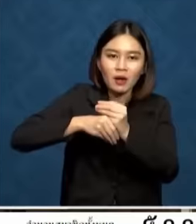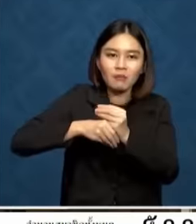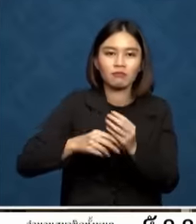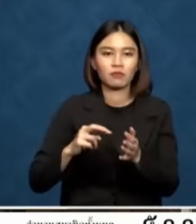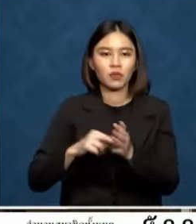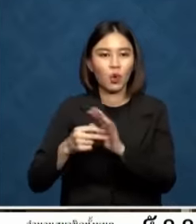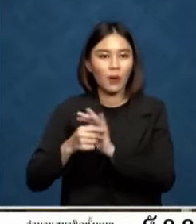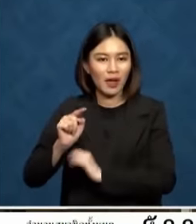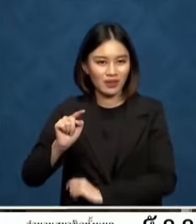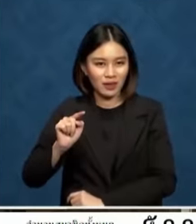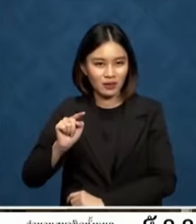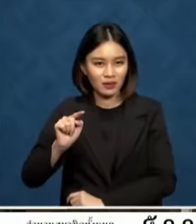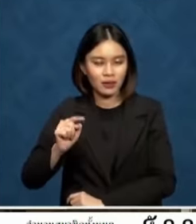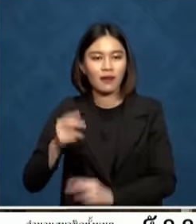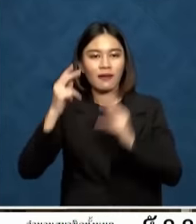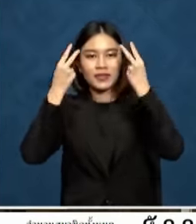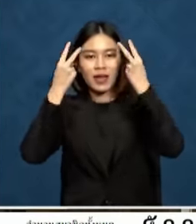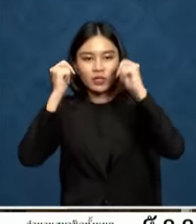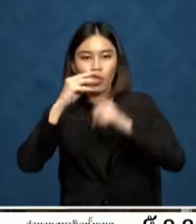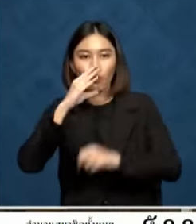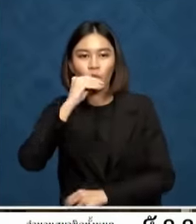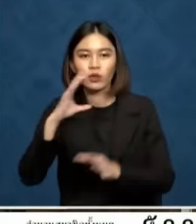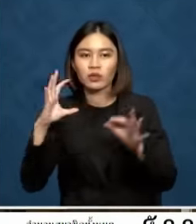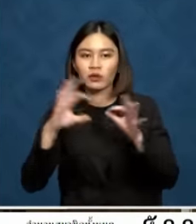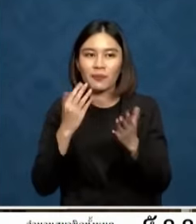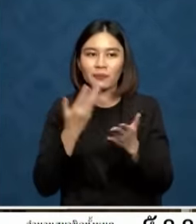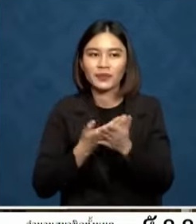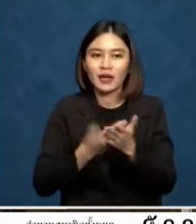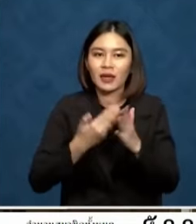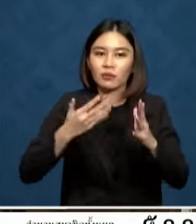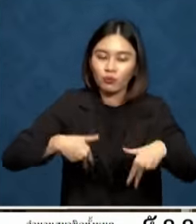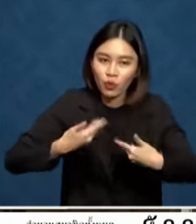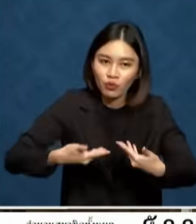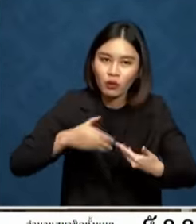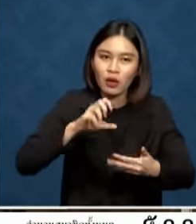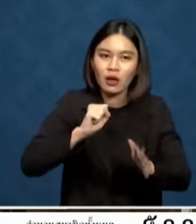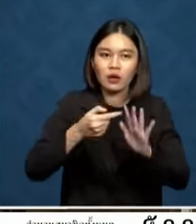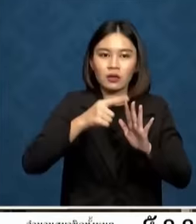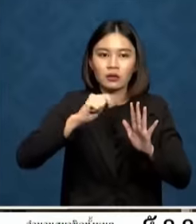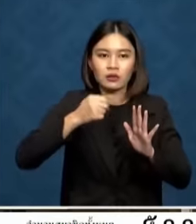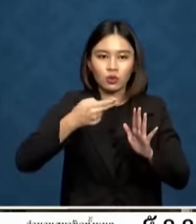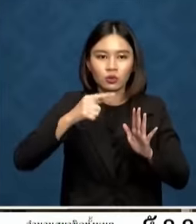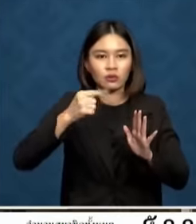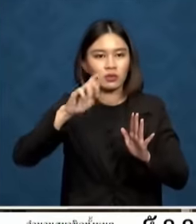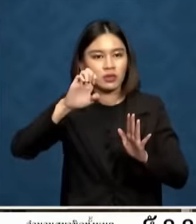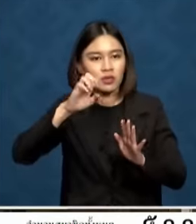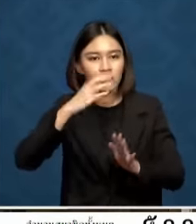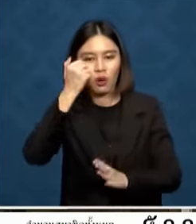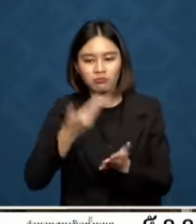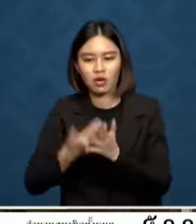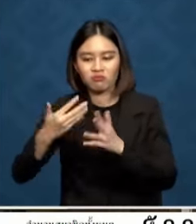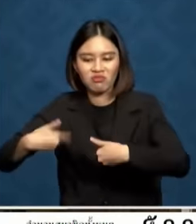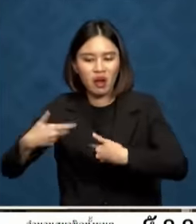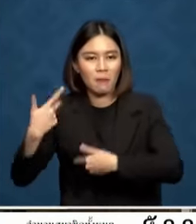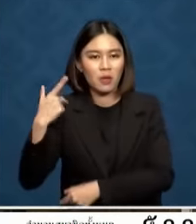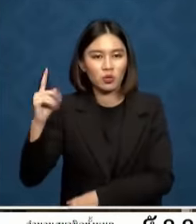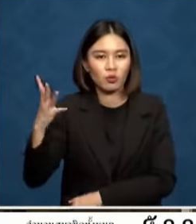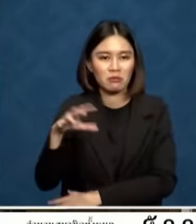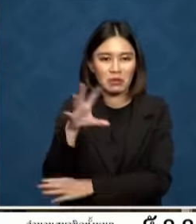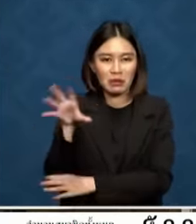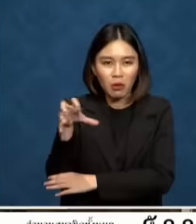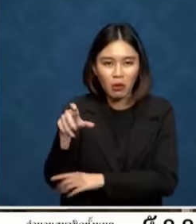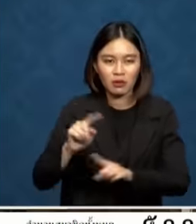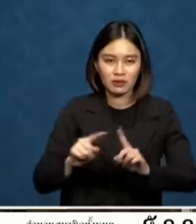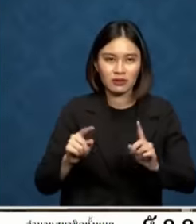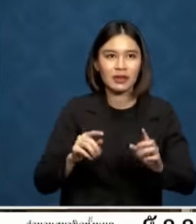ถึงท่านนายกคงพูดเรื่องรายได้สุทธิเพราะถ้ารายได้อื่นก็ไม่มีประโยชน์ครับมันตัวหลอกตัวจริงคือราย